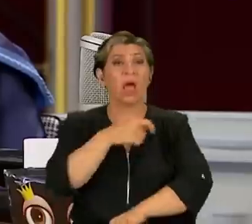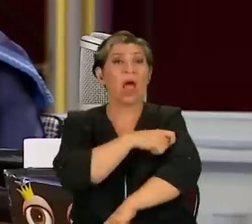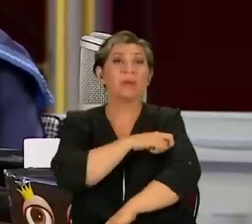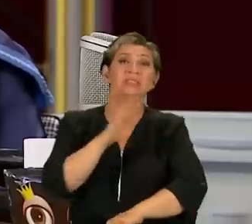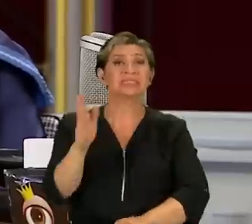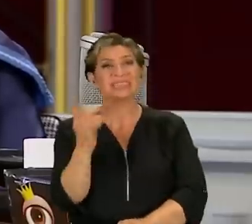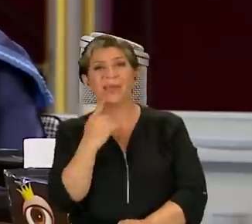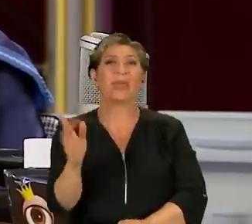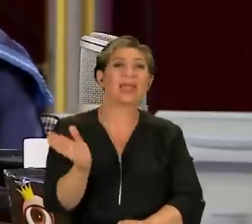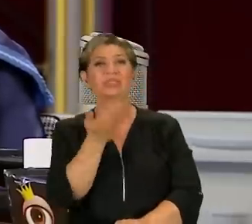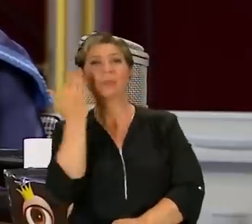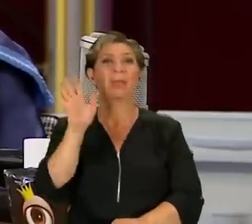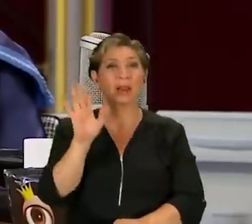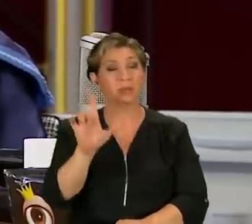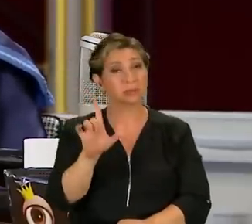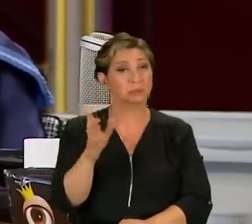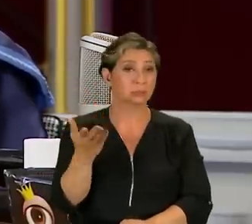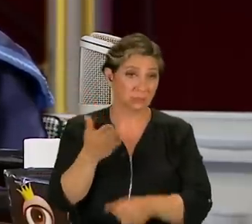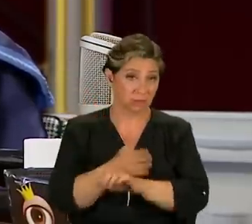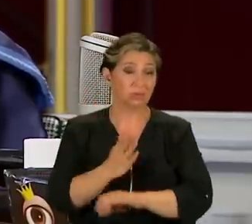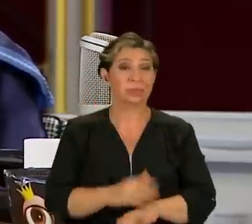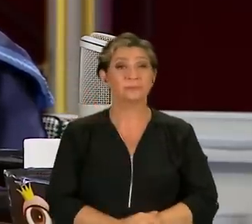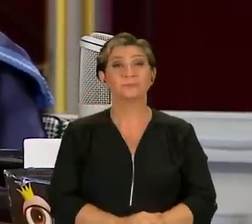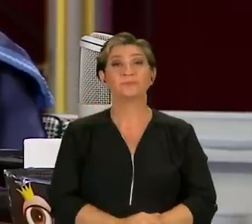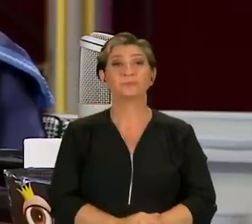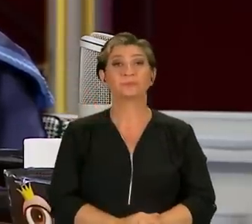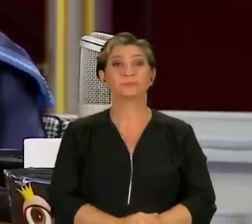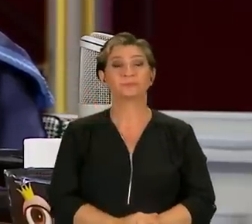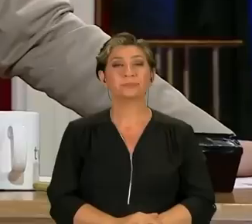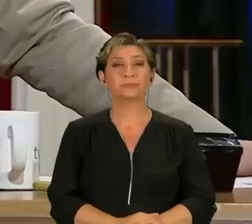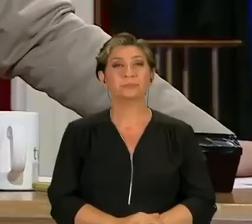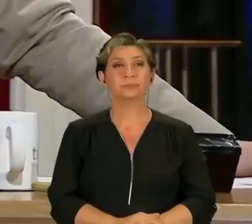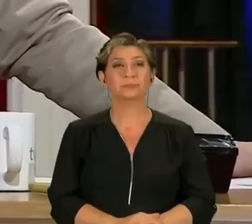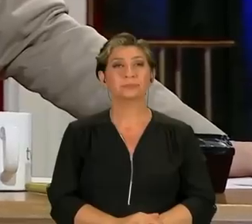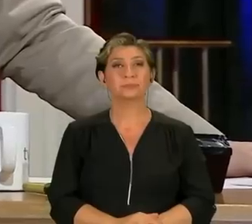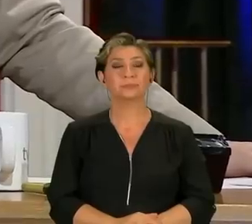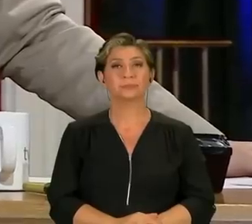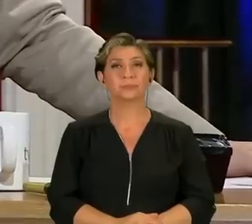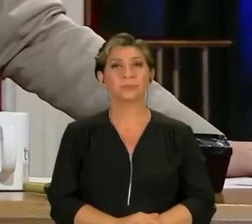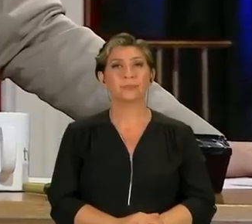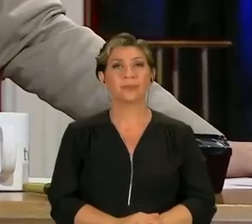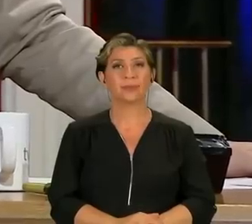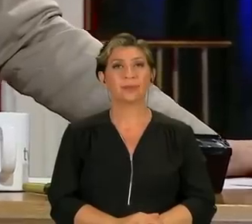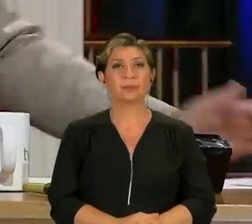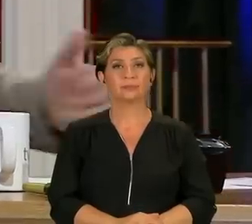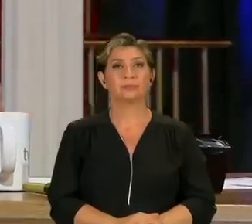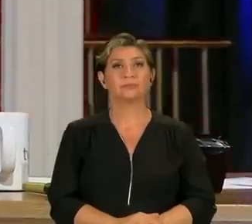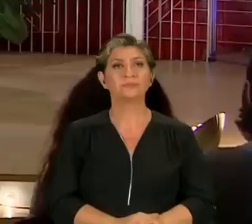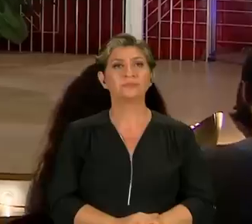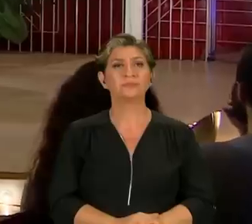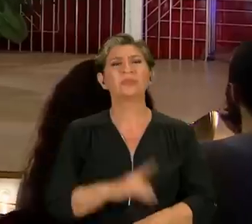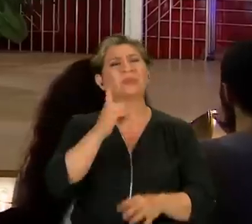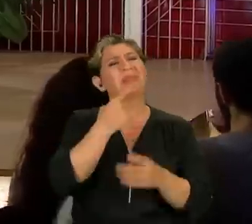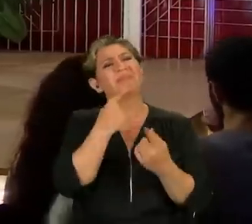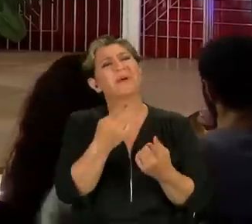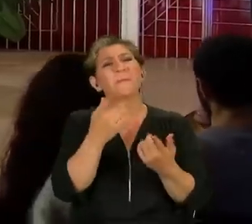Almancı deyip geçmemek lazım gerçekten. Evet, evet kesinlikle. Peki, şöyle bu şey